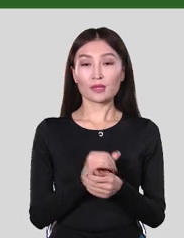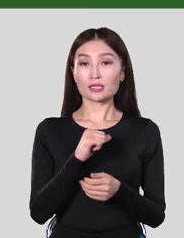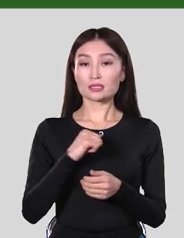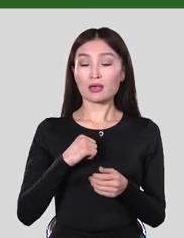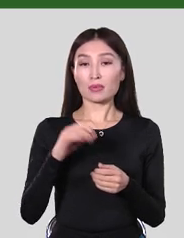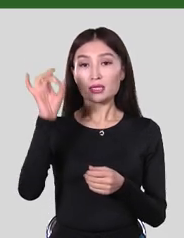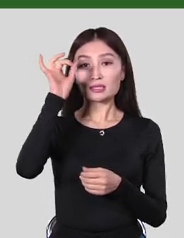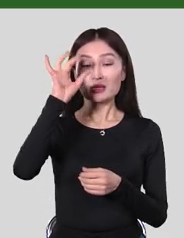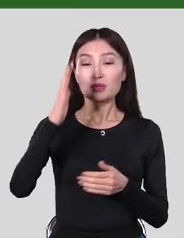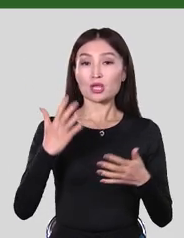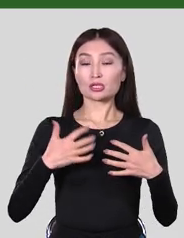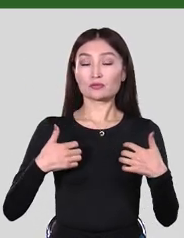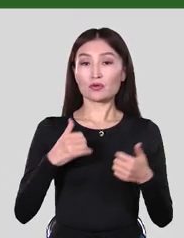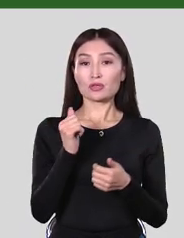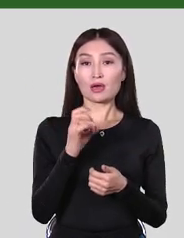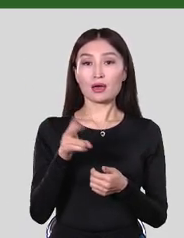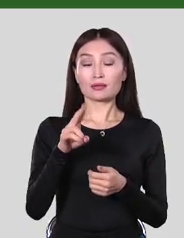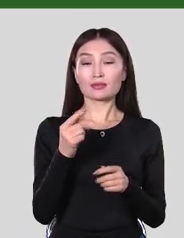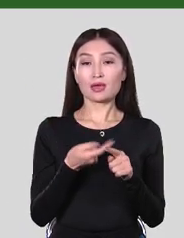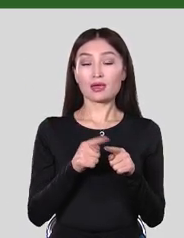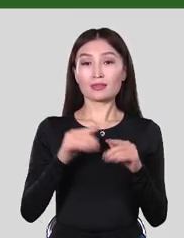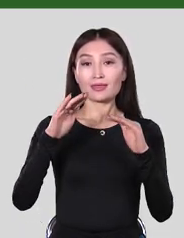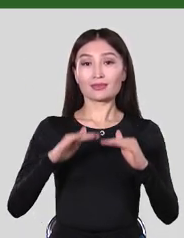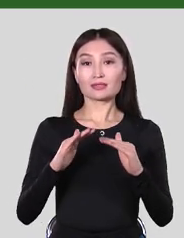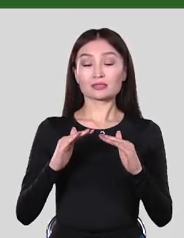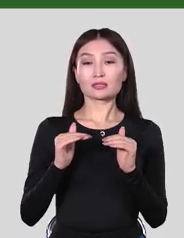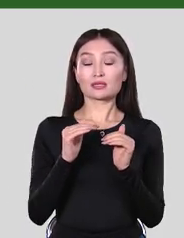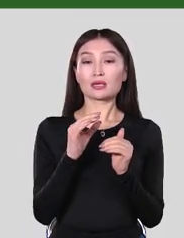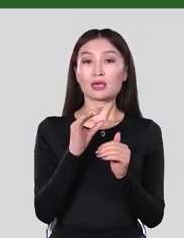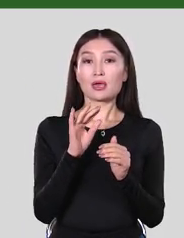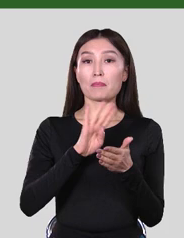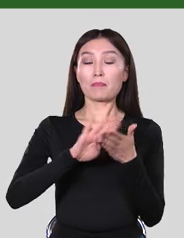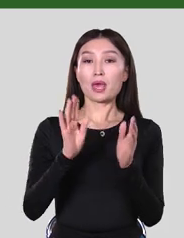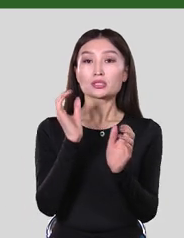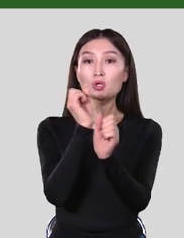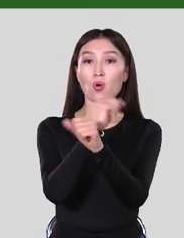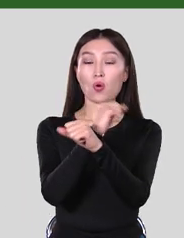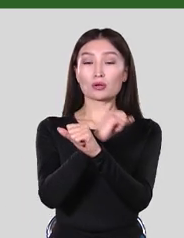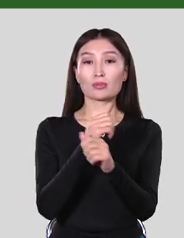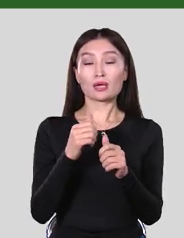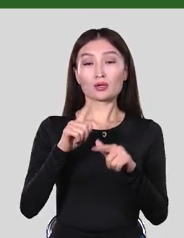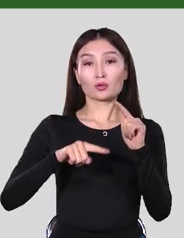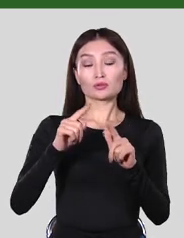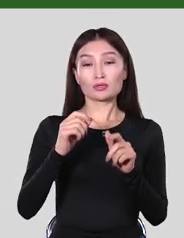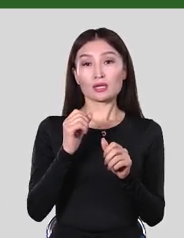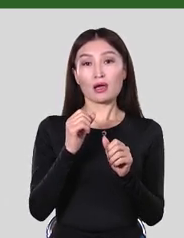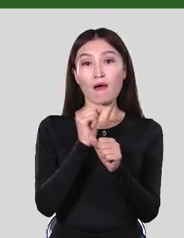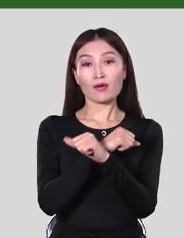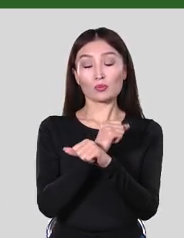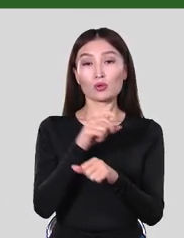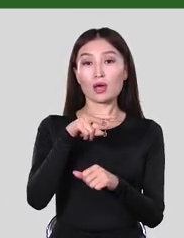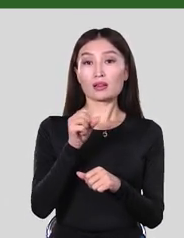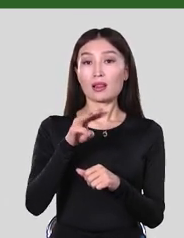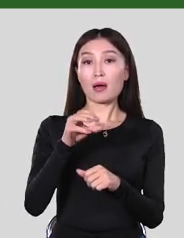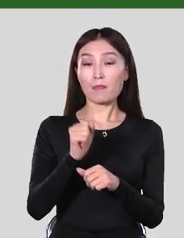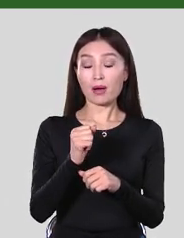Самое знаменитое животное Анд – это низкорослый и безгорбый родственник верблюда – лама. Лама